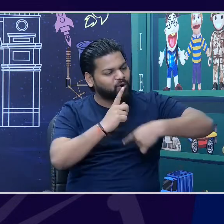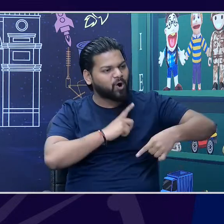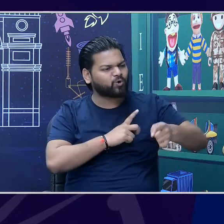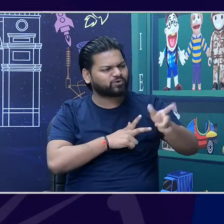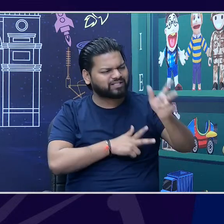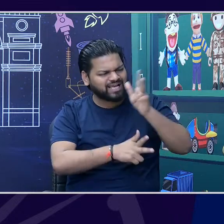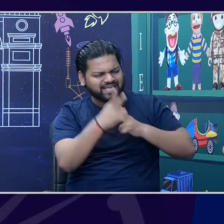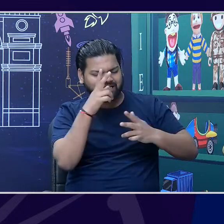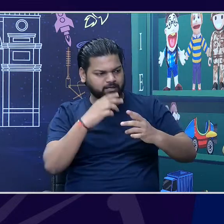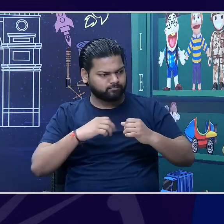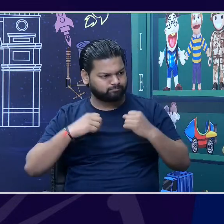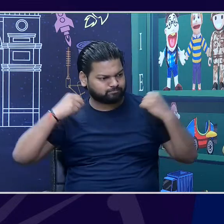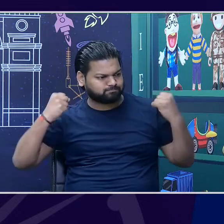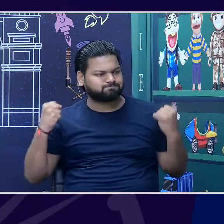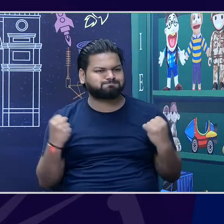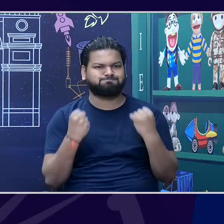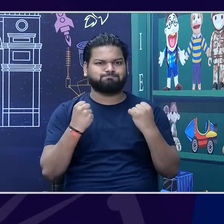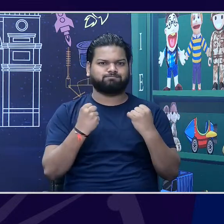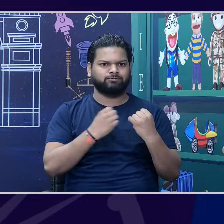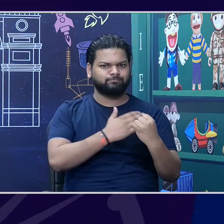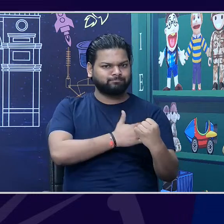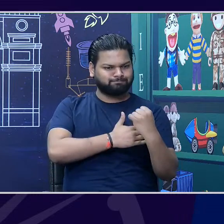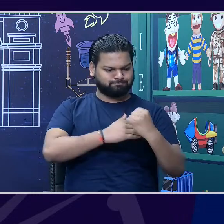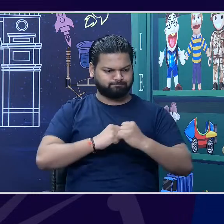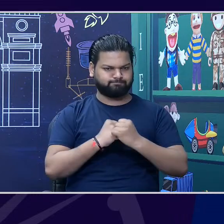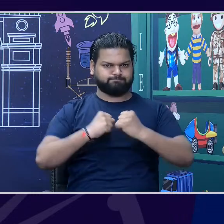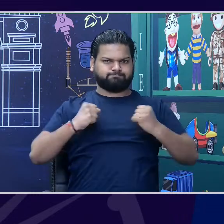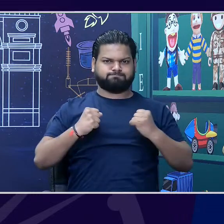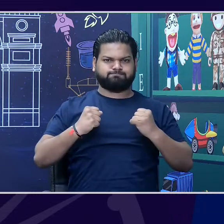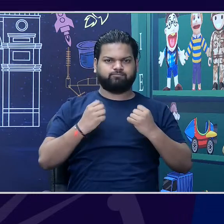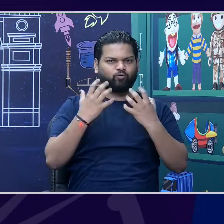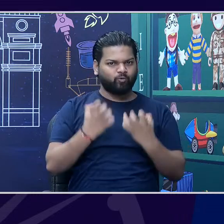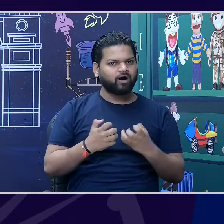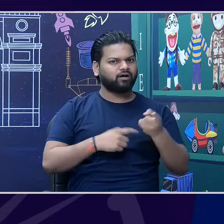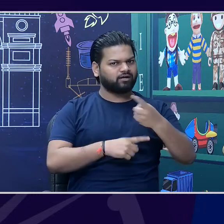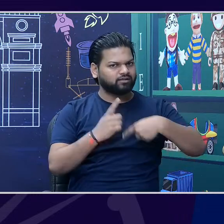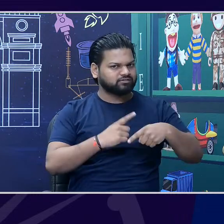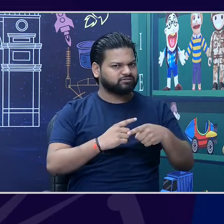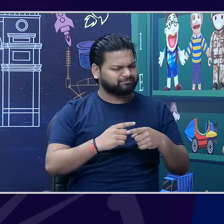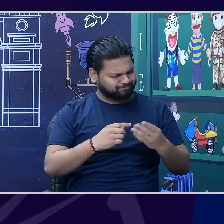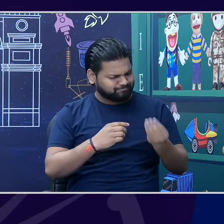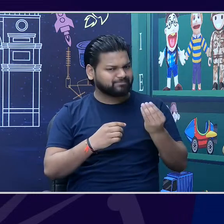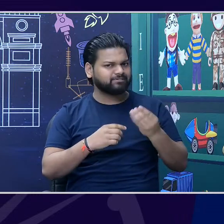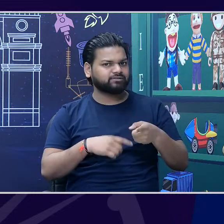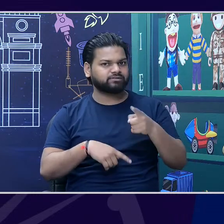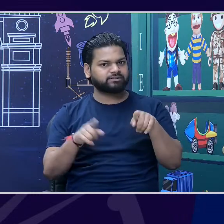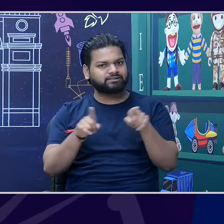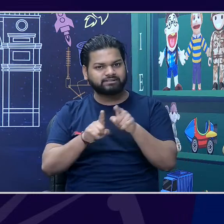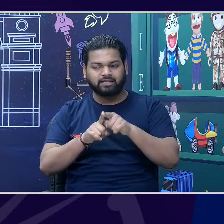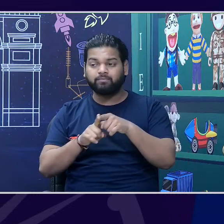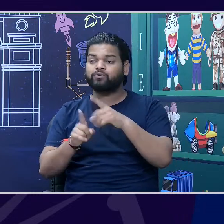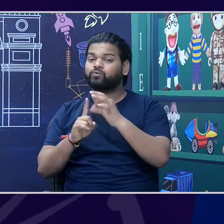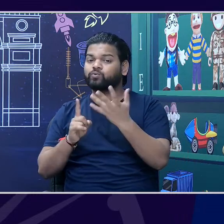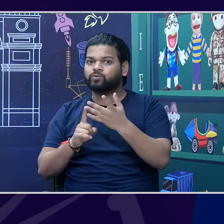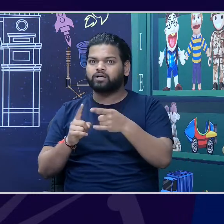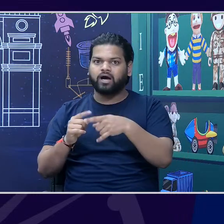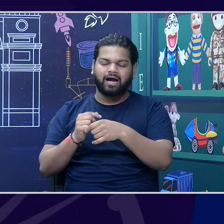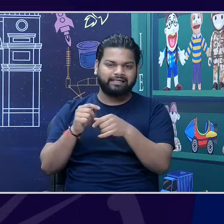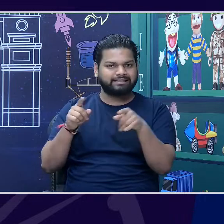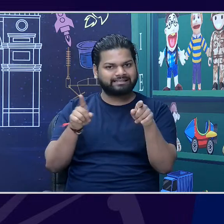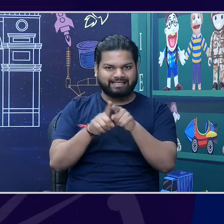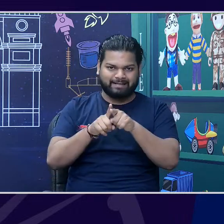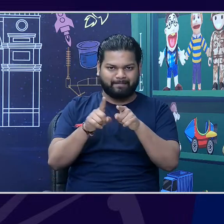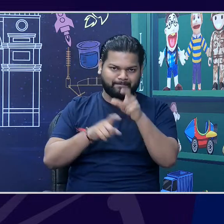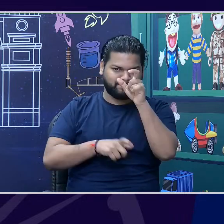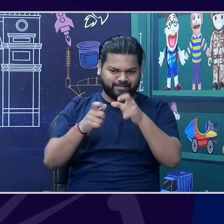आपको असल में प्रेरणा तब मिलती है जब आप अपने ही जैसे किसी व्यक्ति को बहुत कुछ करते हुए देखते हो। तो वो कहते हैं कि जब मैं वहाँ से